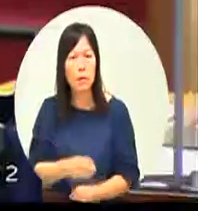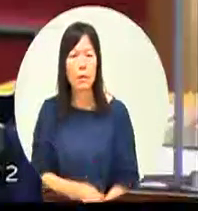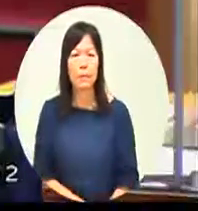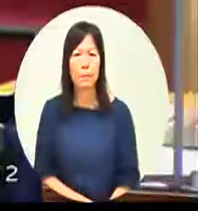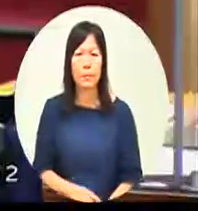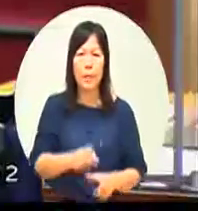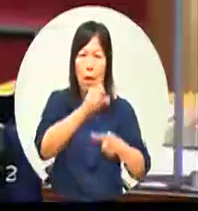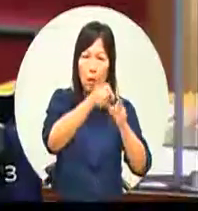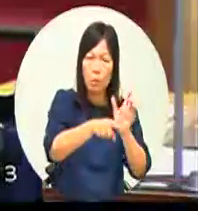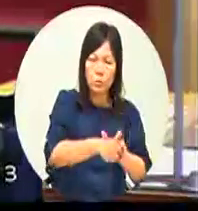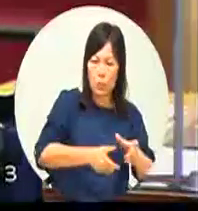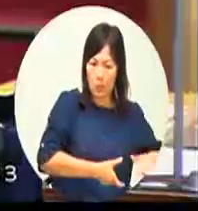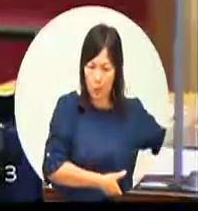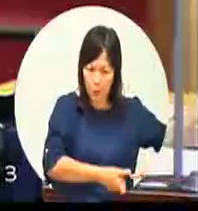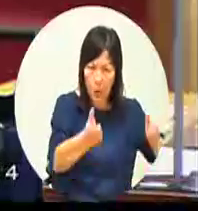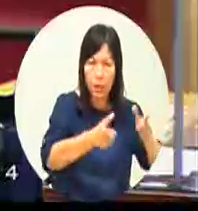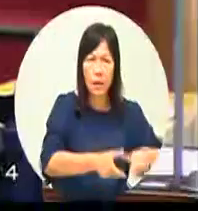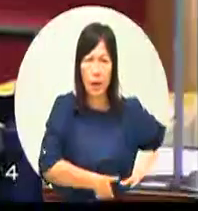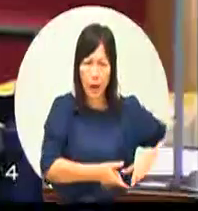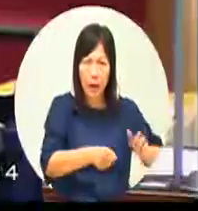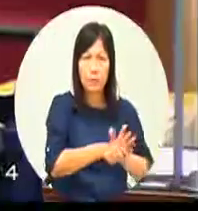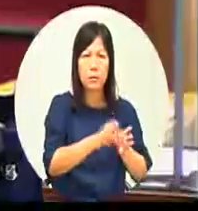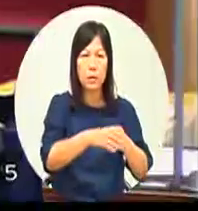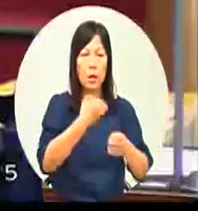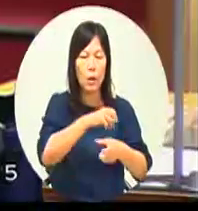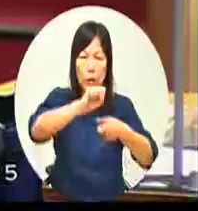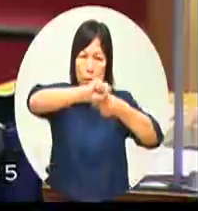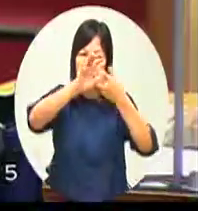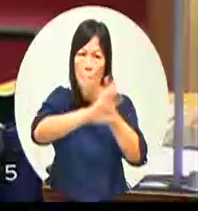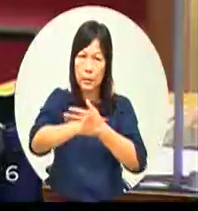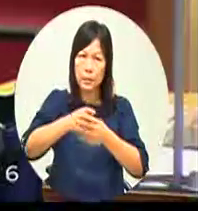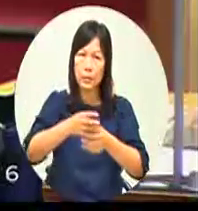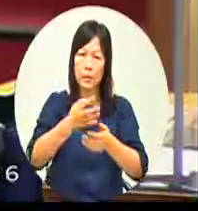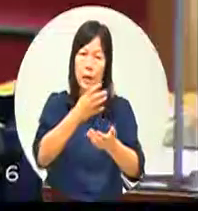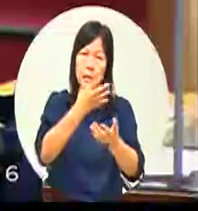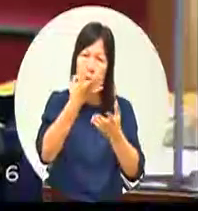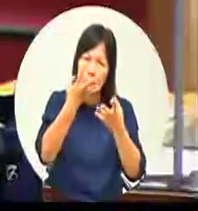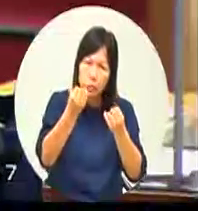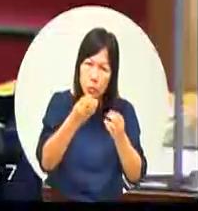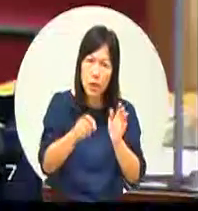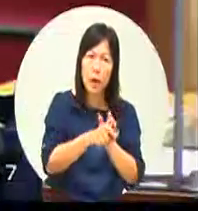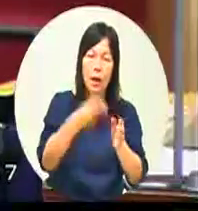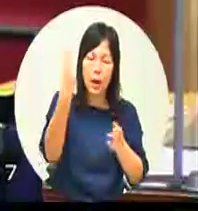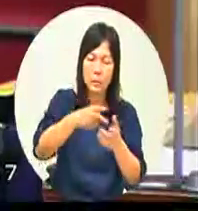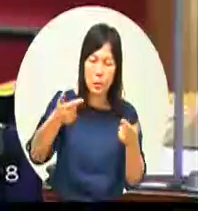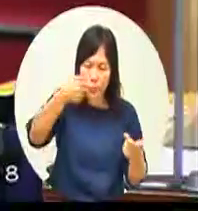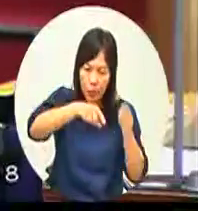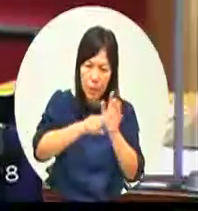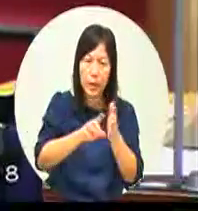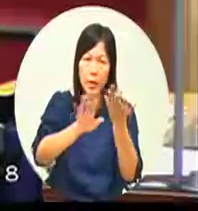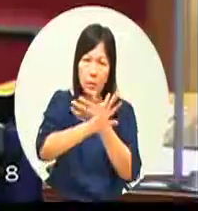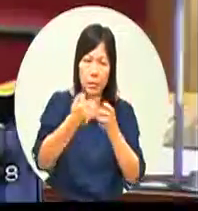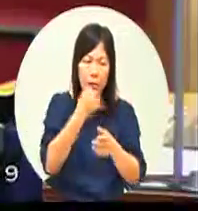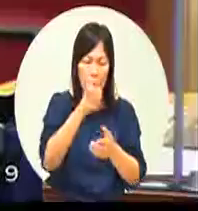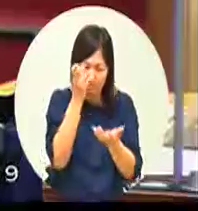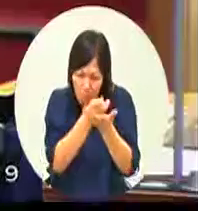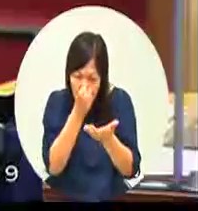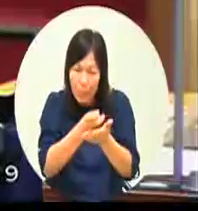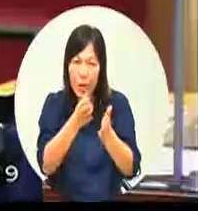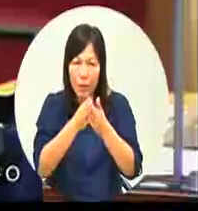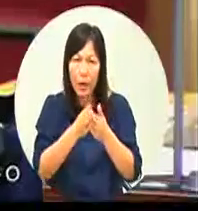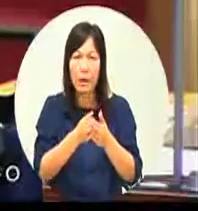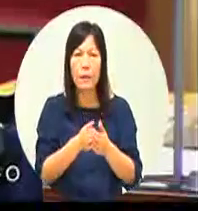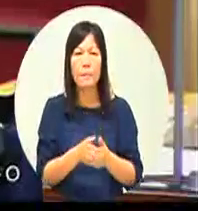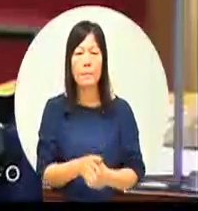拿去倒的时候，业者拿去倒，如果增加其他的量，或者混了其他的东西，